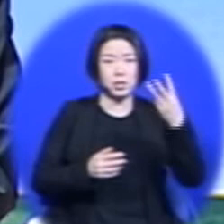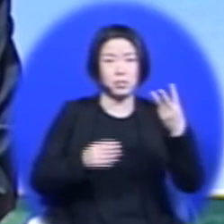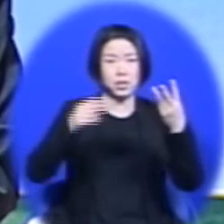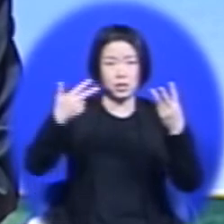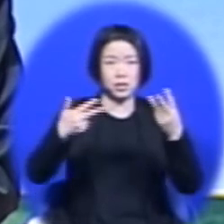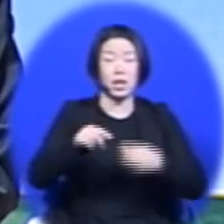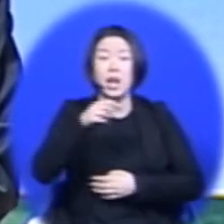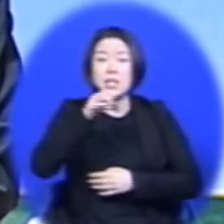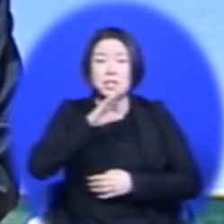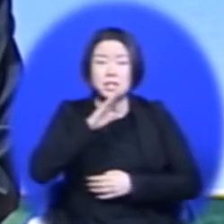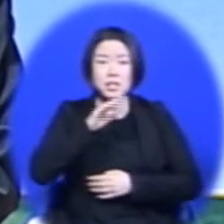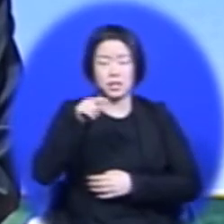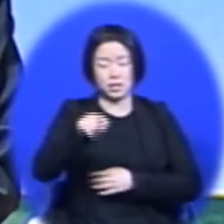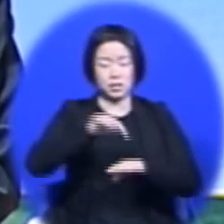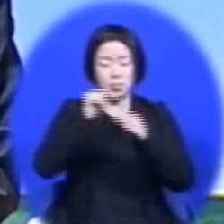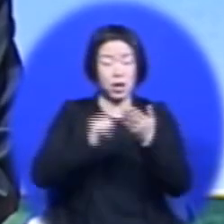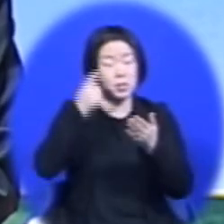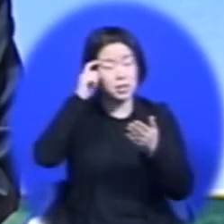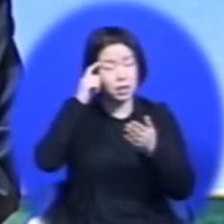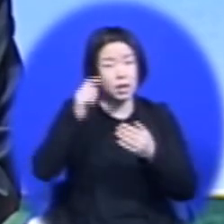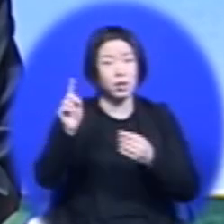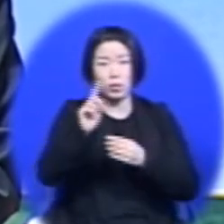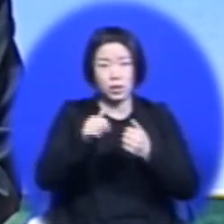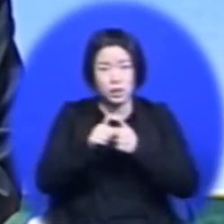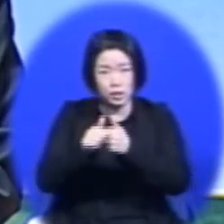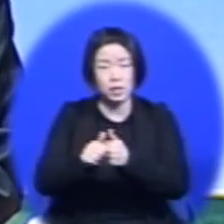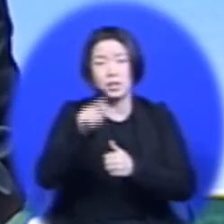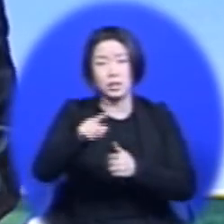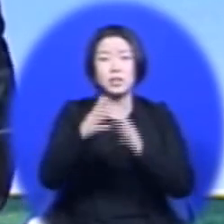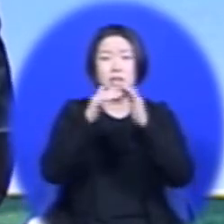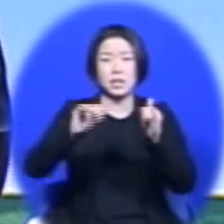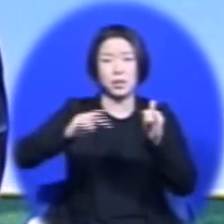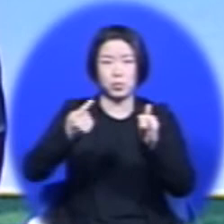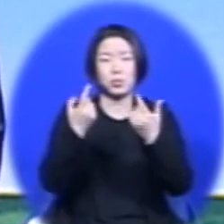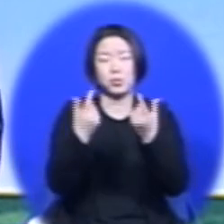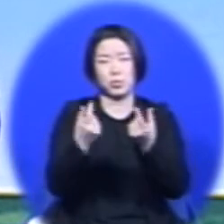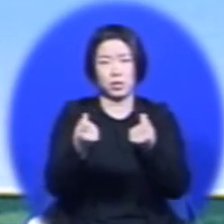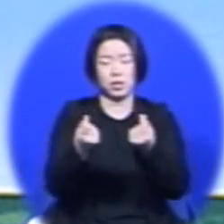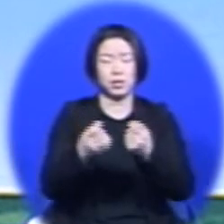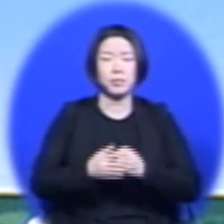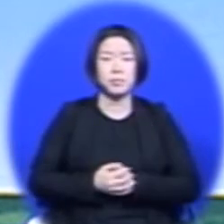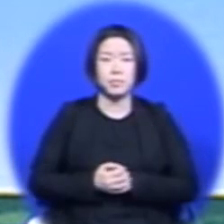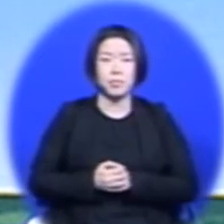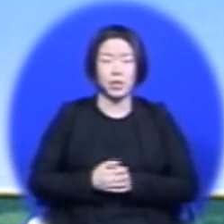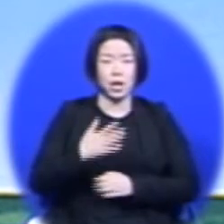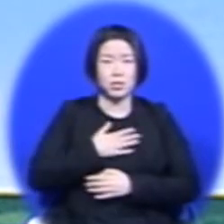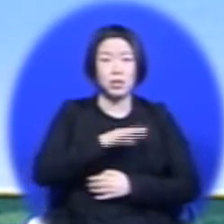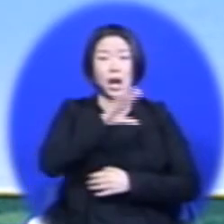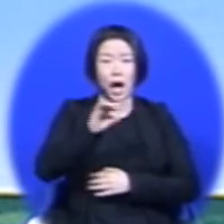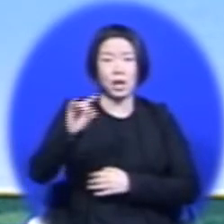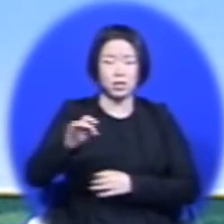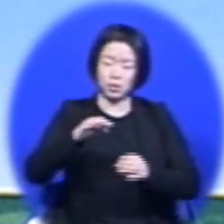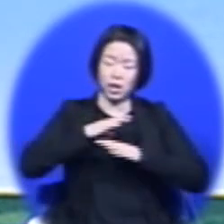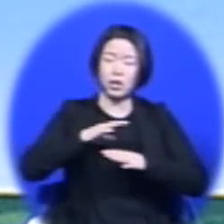그 마음의 생각이 어떠하면 그 위인도 그러한즉 그랬습니다. 저는 때때로